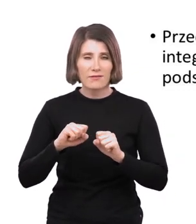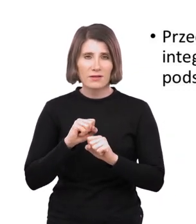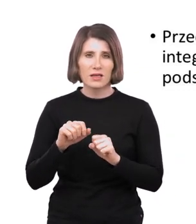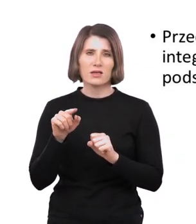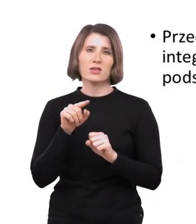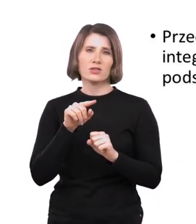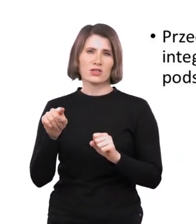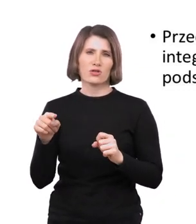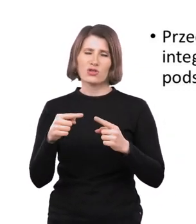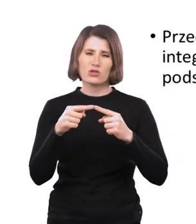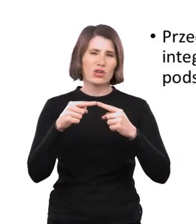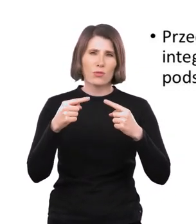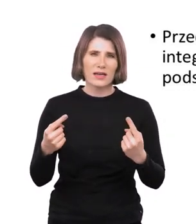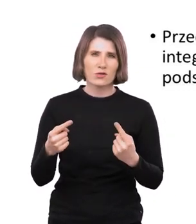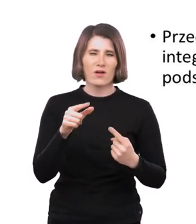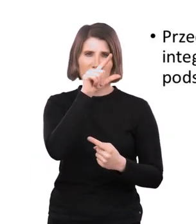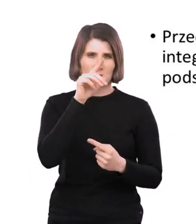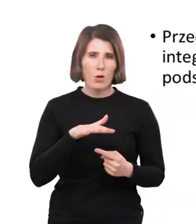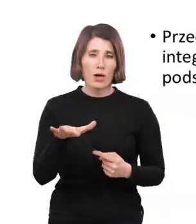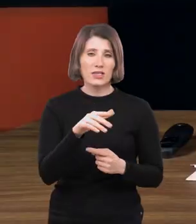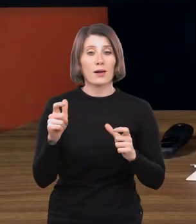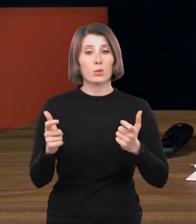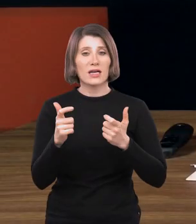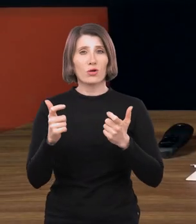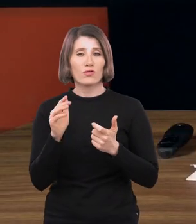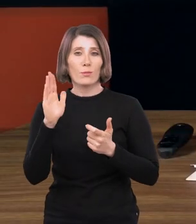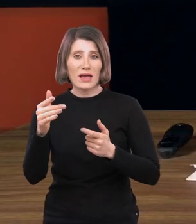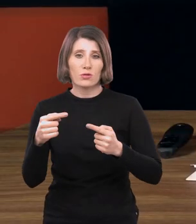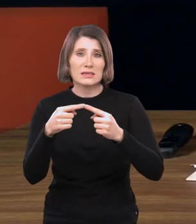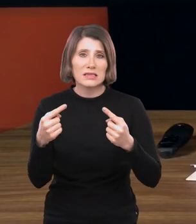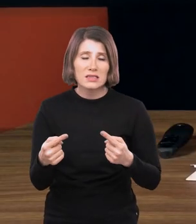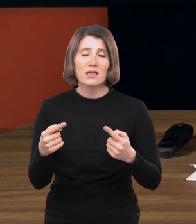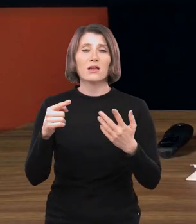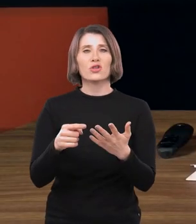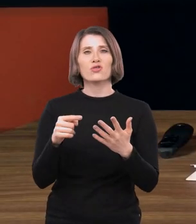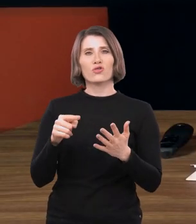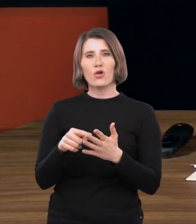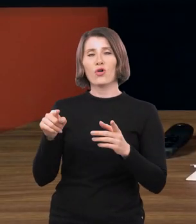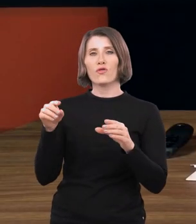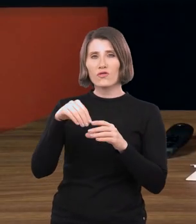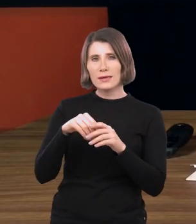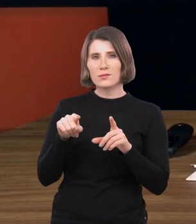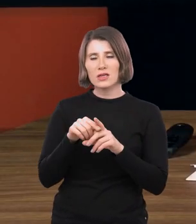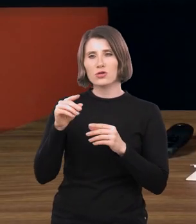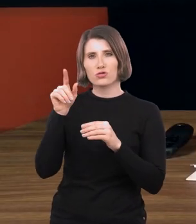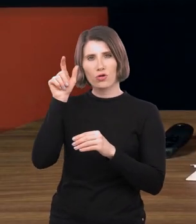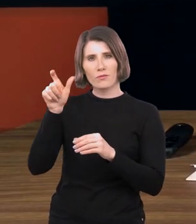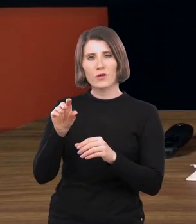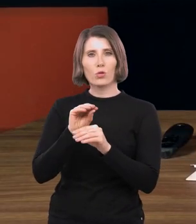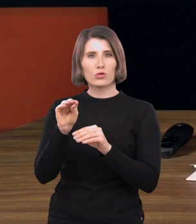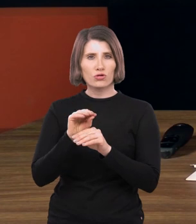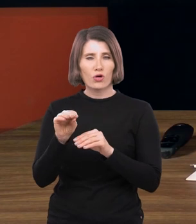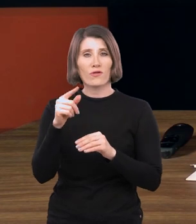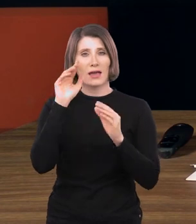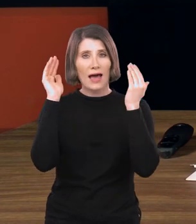zagrożonych niedostosowaniem, również wspomina o tym, że uczniowie z autyzmem, w tym z zespołem